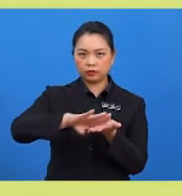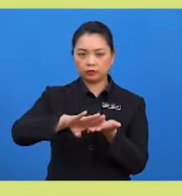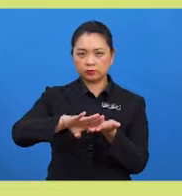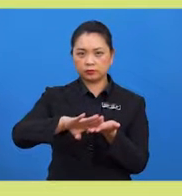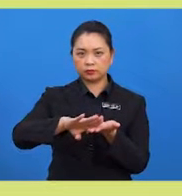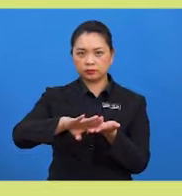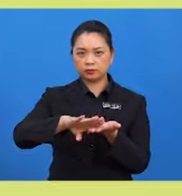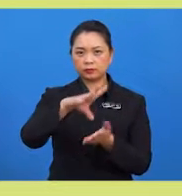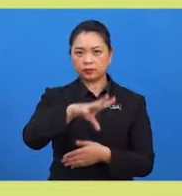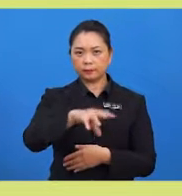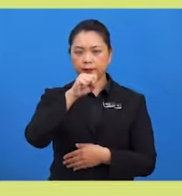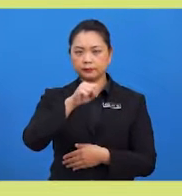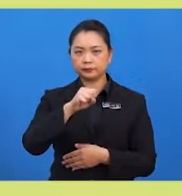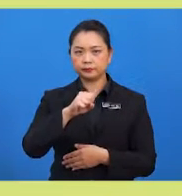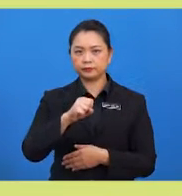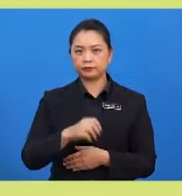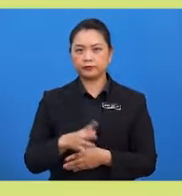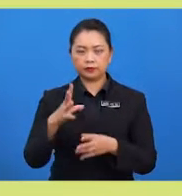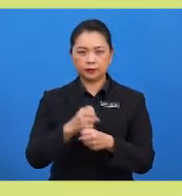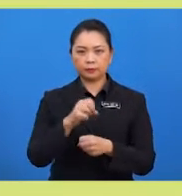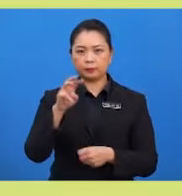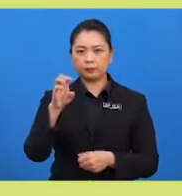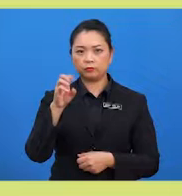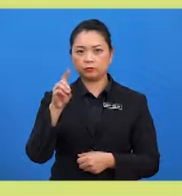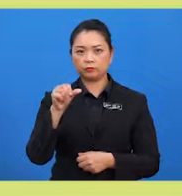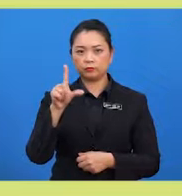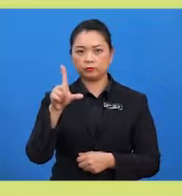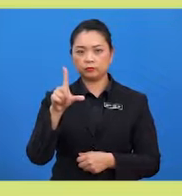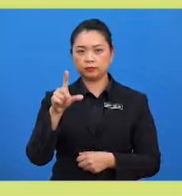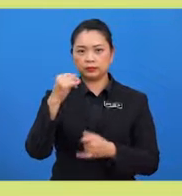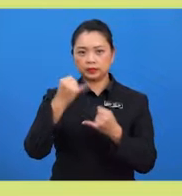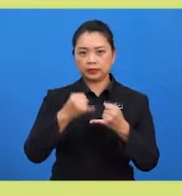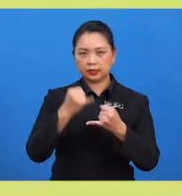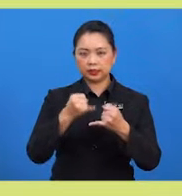ambilan RM1,800. Dapat modal akhir